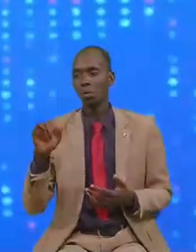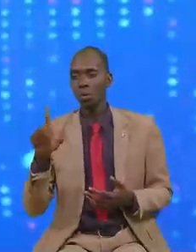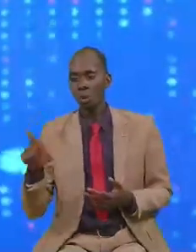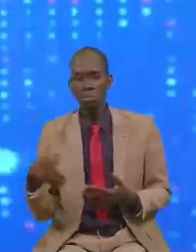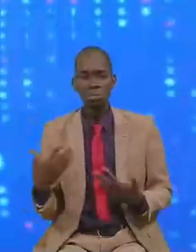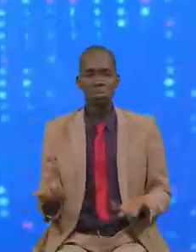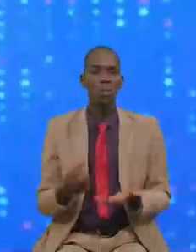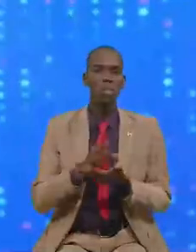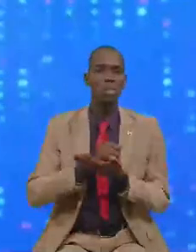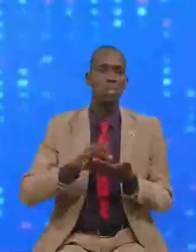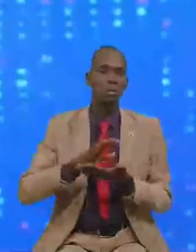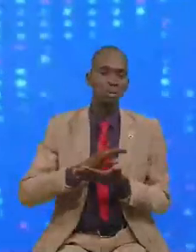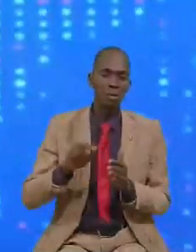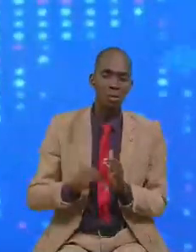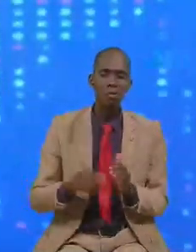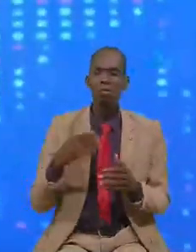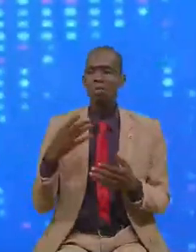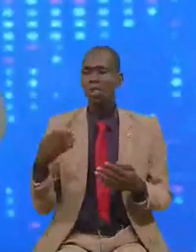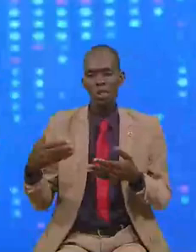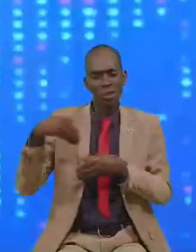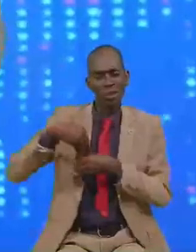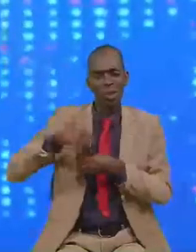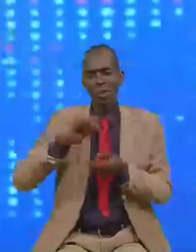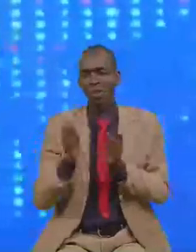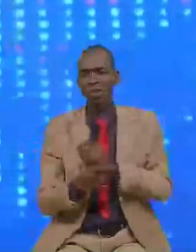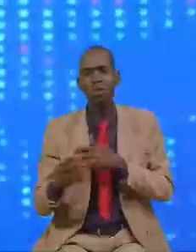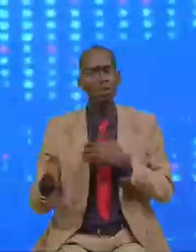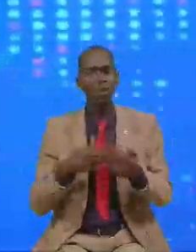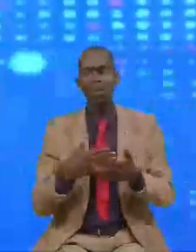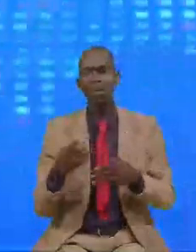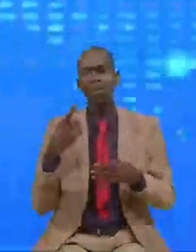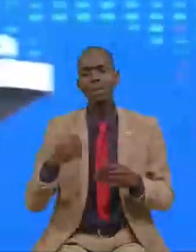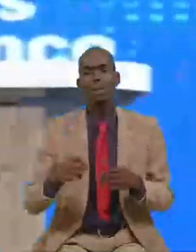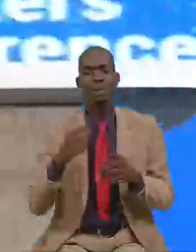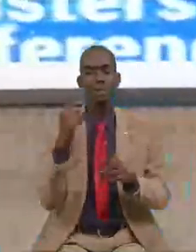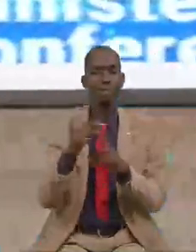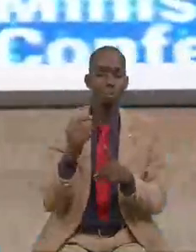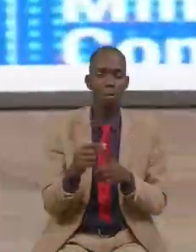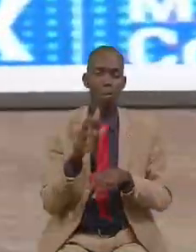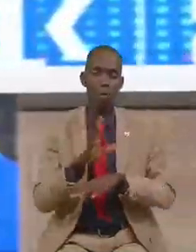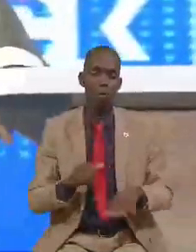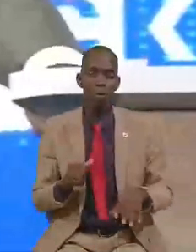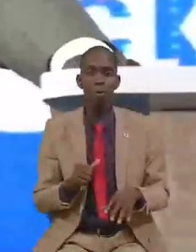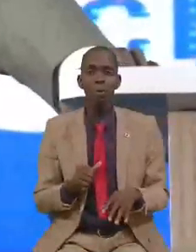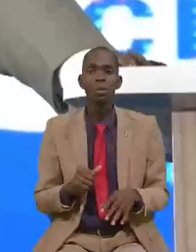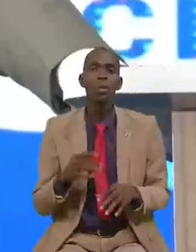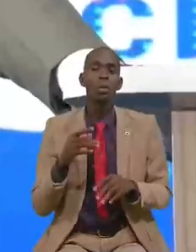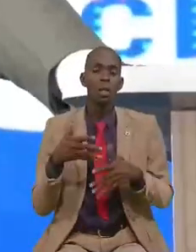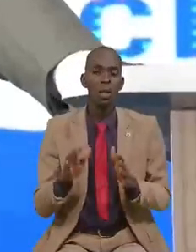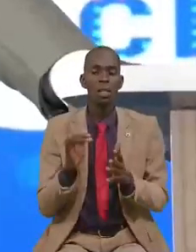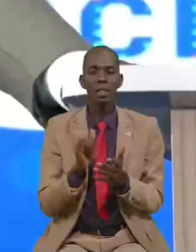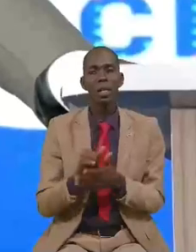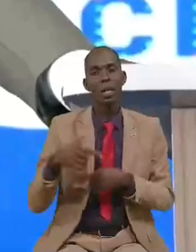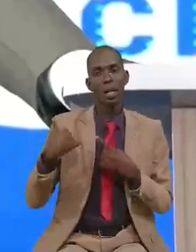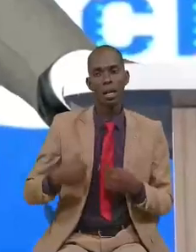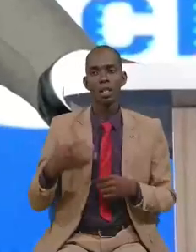l'appelle ça la transformation intérieure. Ne t'en soucie pas des terminologies, que ce cœur de chair vienne en